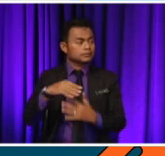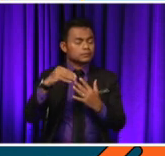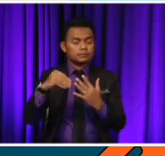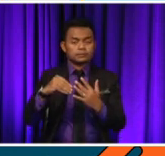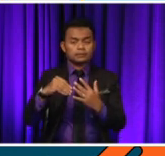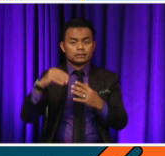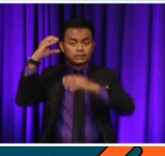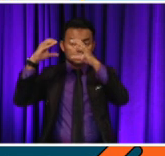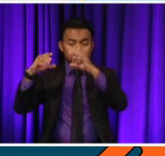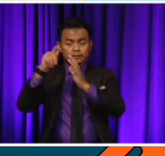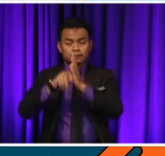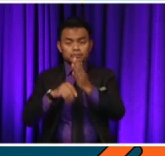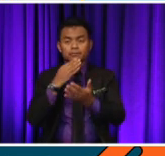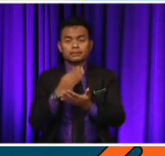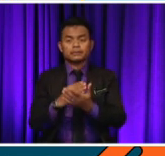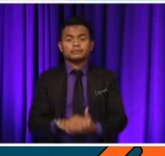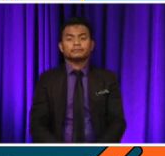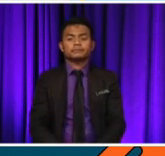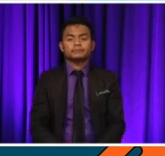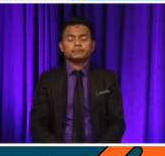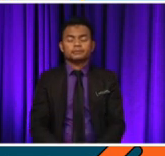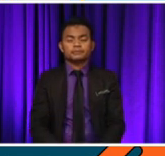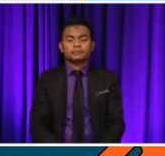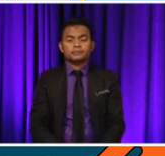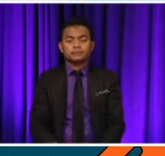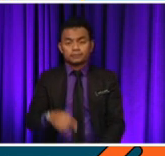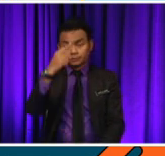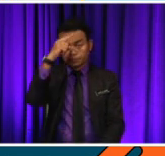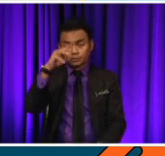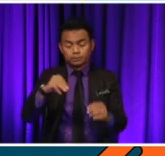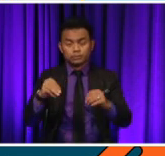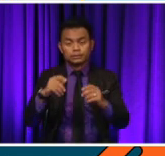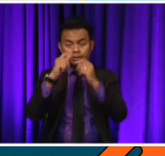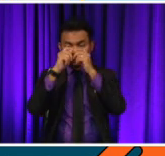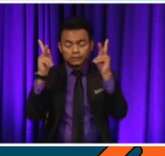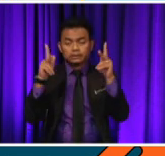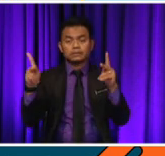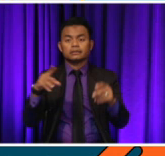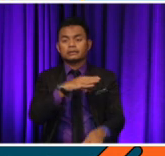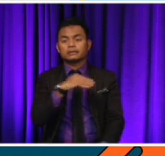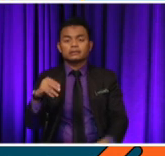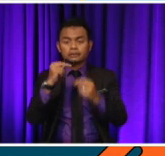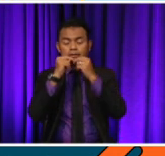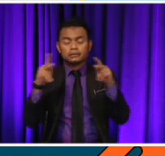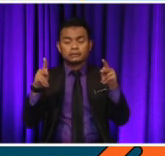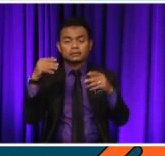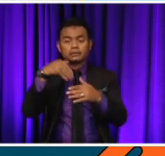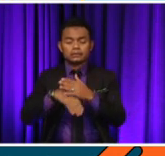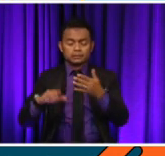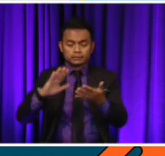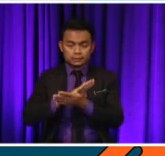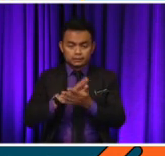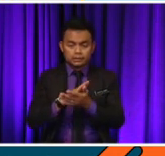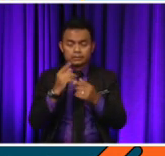ini yang terkait tanah yang perlu murid Terangkan ataupun Nyatakan dalam kertas jawaban yang